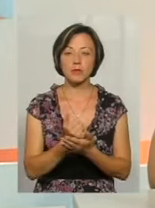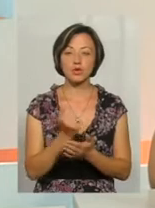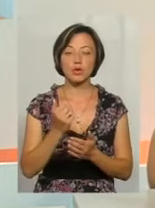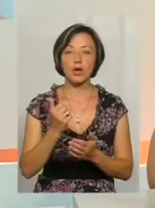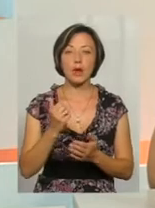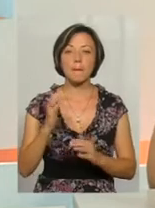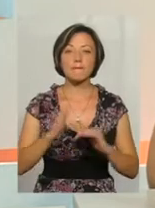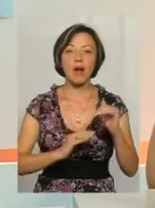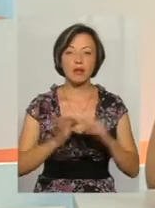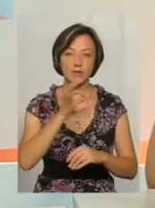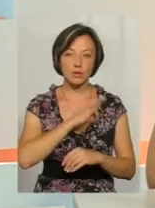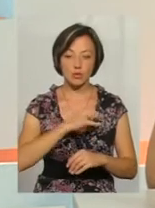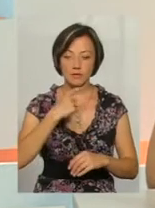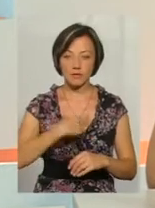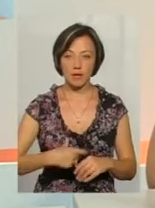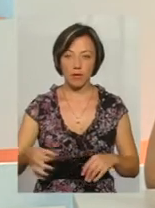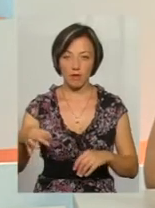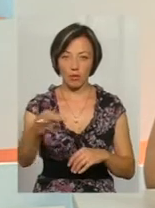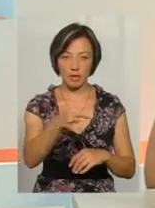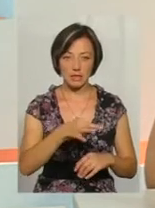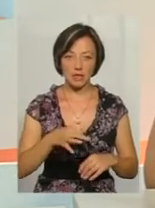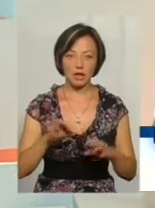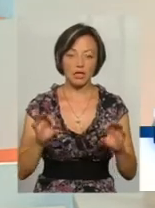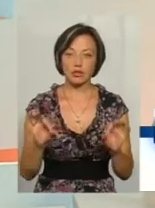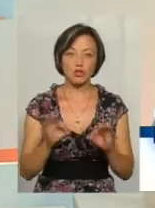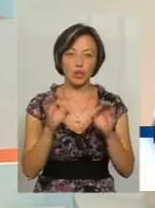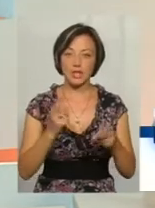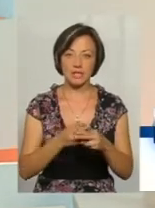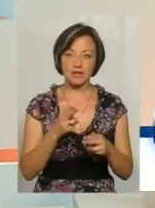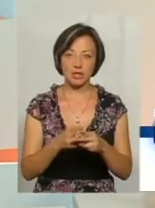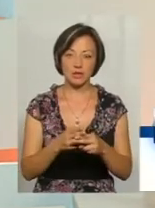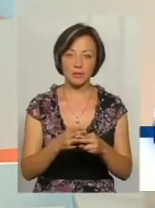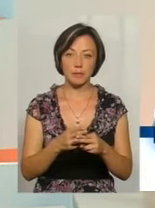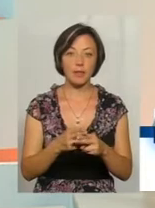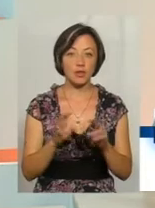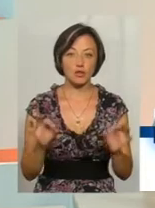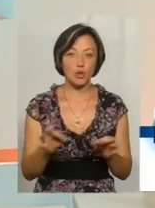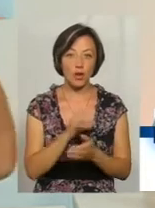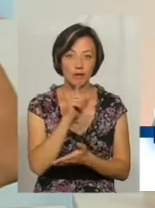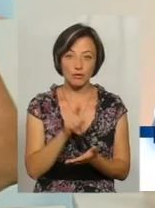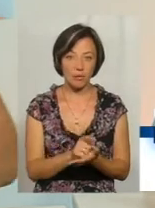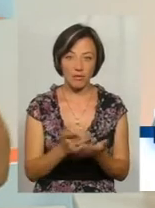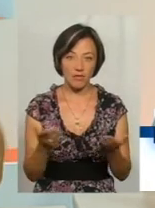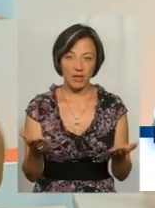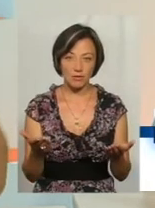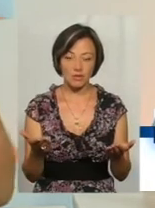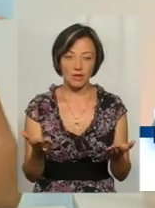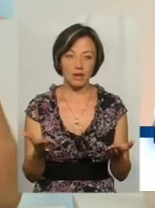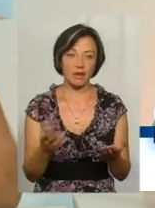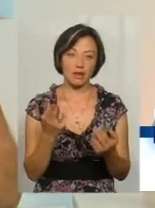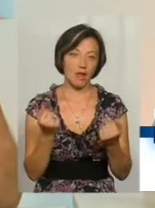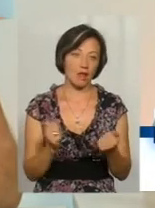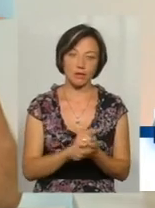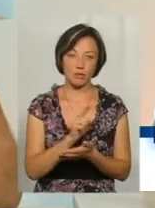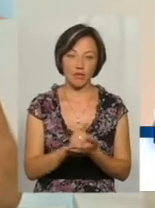і використовувати їх у себе в областях. Нічого не заважає про аналізу. Але нічого і не зобов'язує, розумієте? Ну, та не